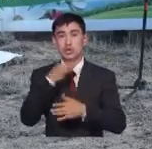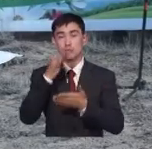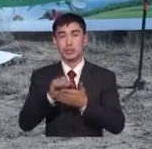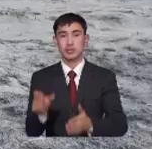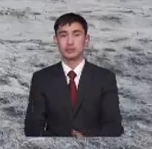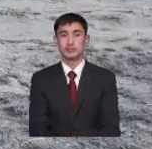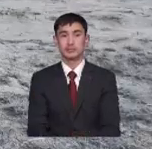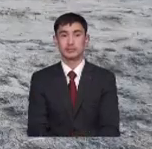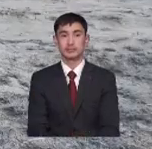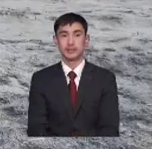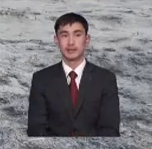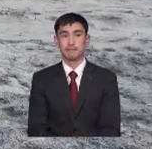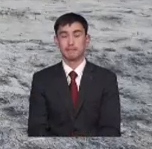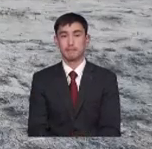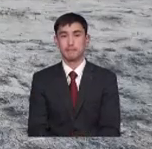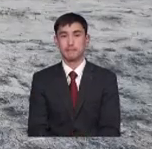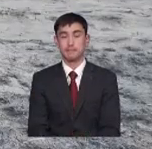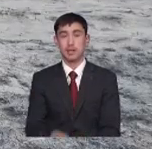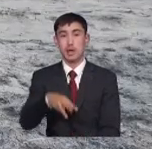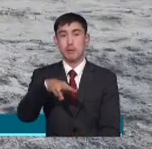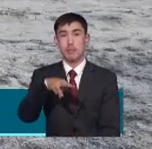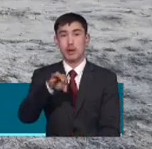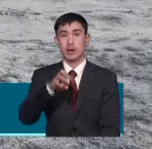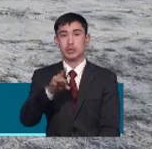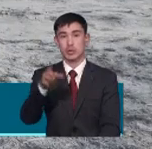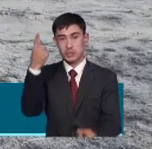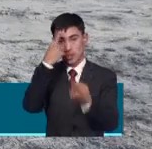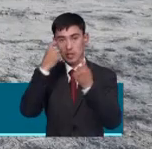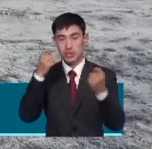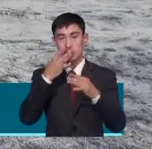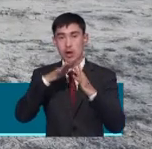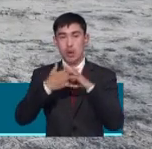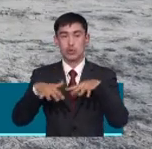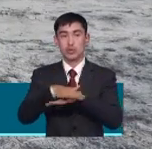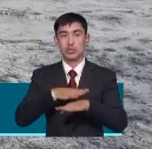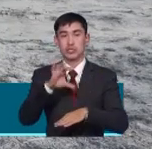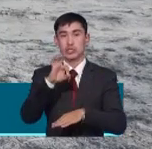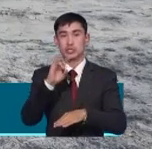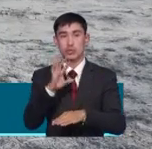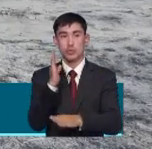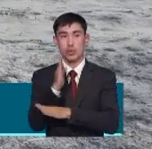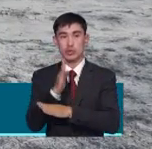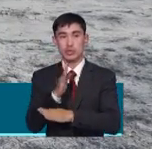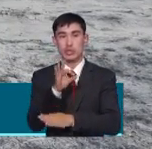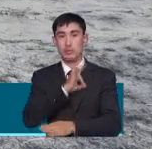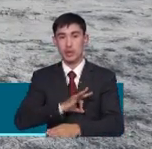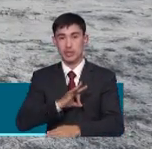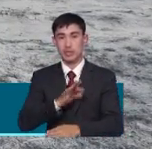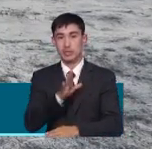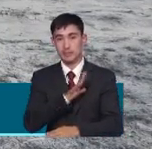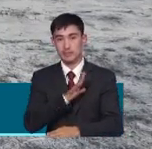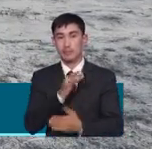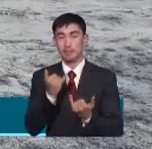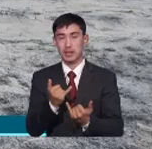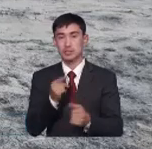жауаптылары. Осы мораторий жарияланғалы бері ауыл тұрғындары осы сексеуіл отын ретінде пайдалану тоқтатылған.